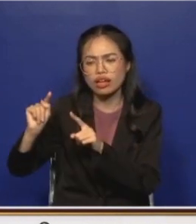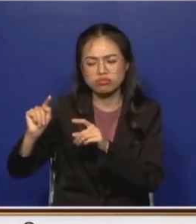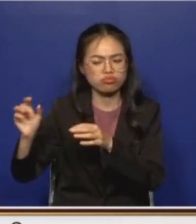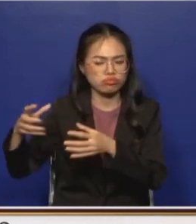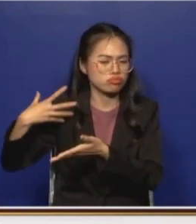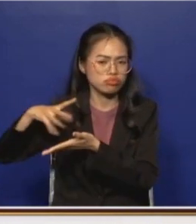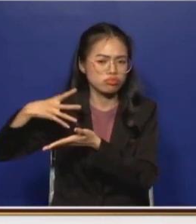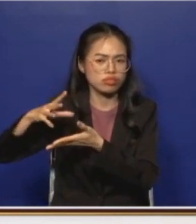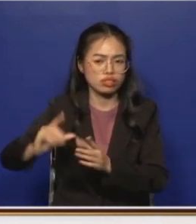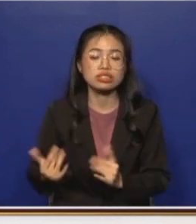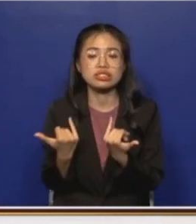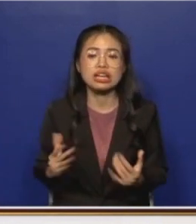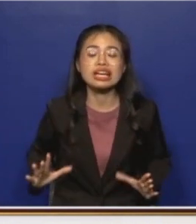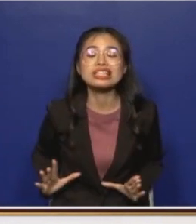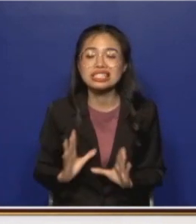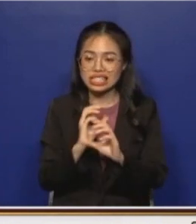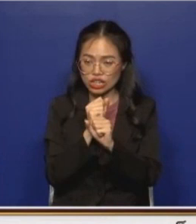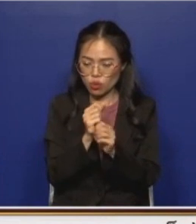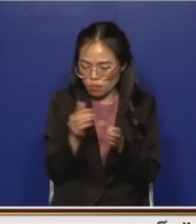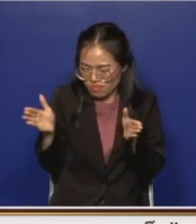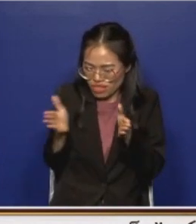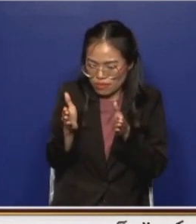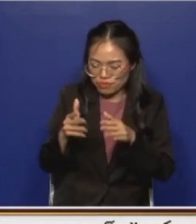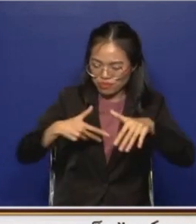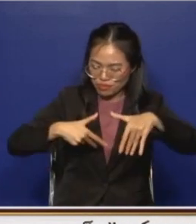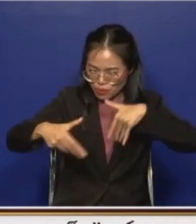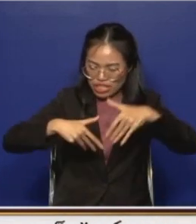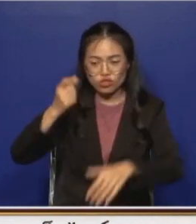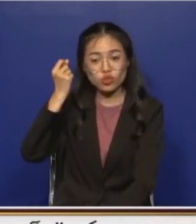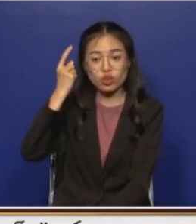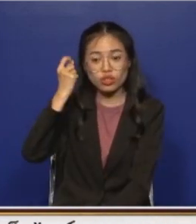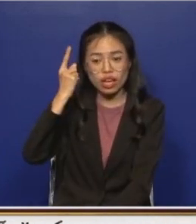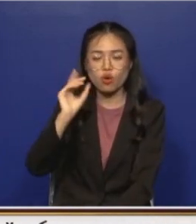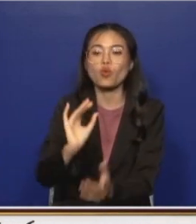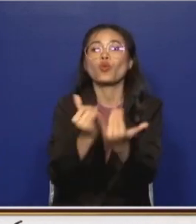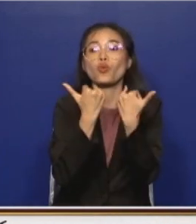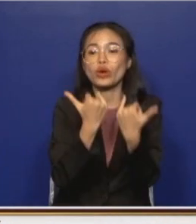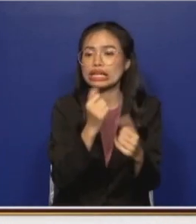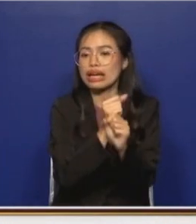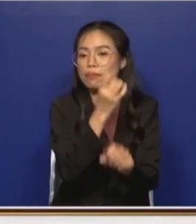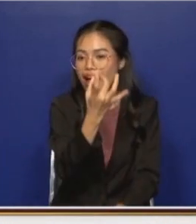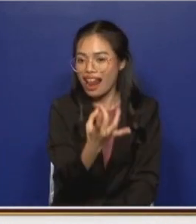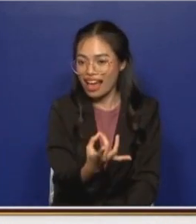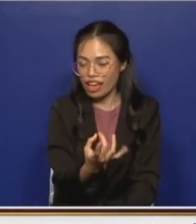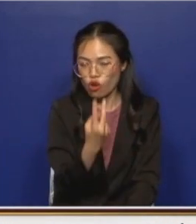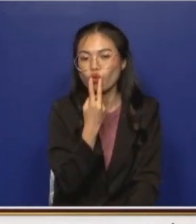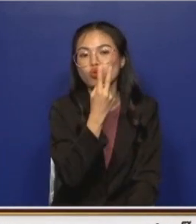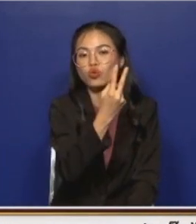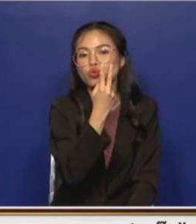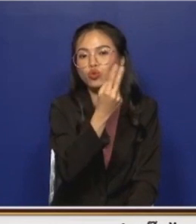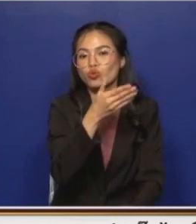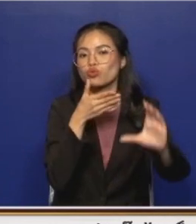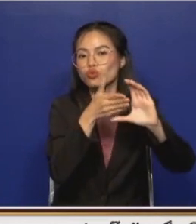มสรุปเอามาสั้นๆให้ประชาชนทางบ้านเข้าใจก่อนว่าวันนี้เราจะทำอะไรกันครับไปดูคำแผ่นต่อไปครับ